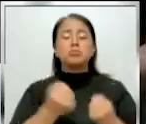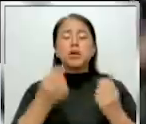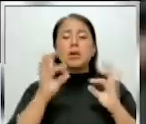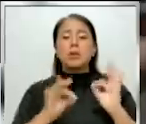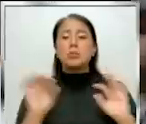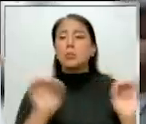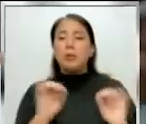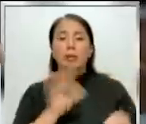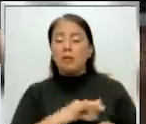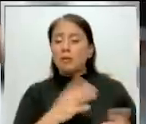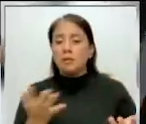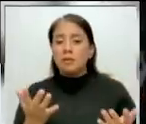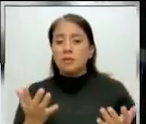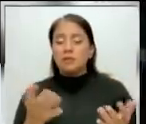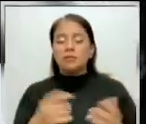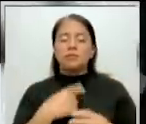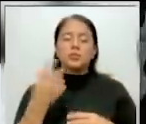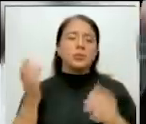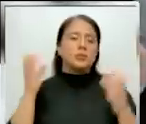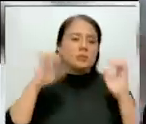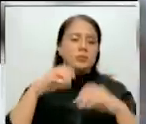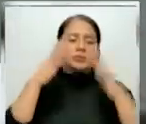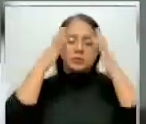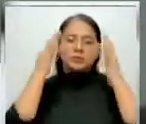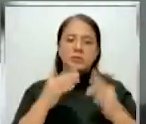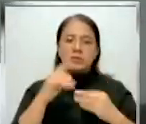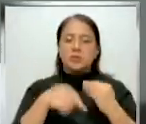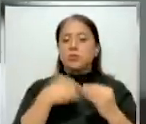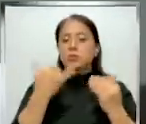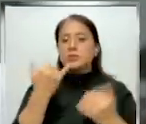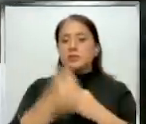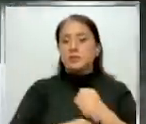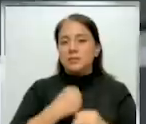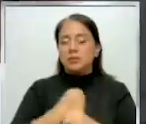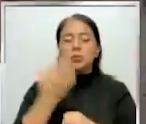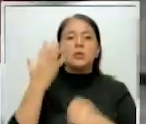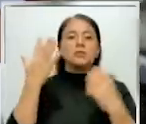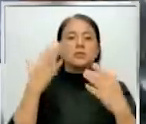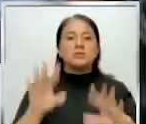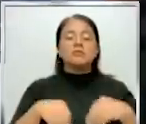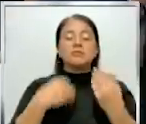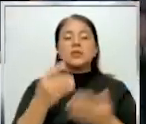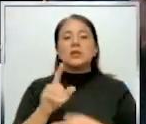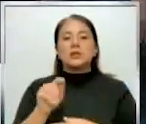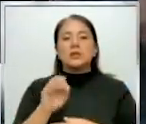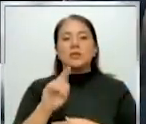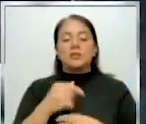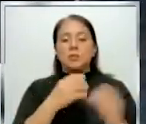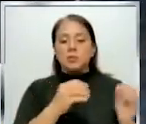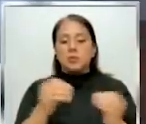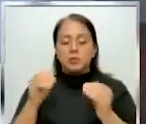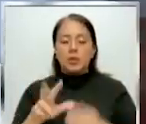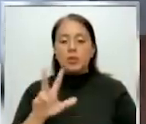kinikita? Pero walang inaasahang desisyon tungkol dito ngayong taon dahil binigyan lamang ng LTFRB ang mga operator ng 30 days